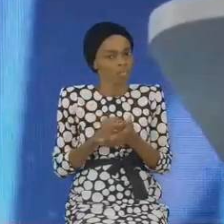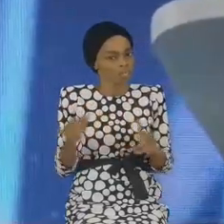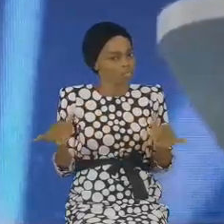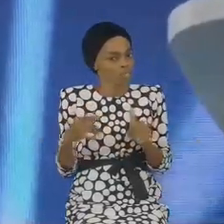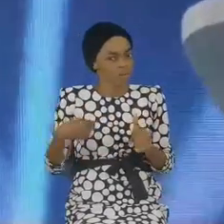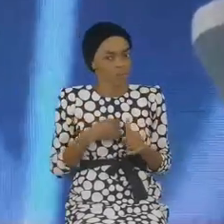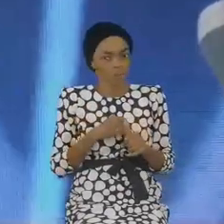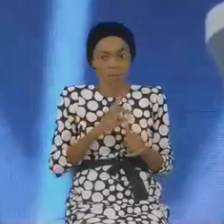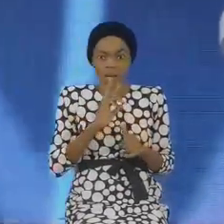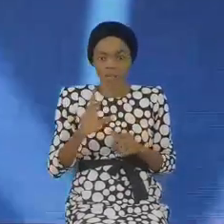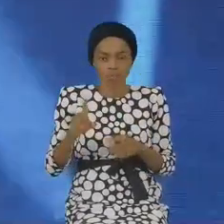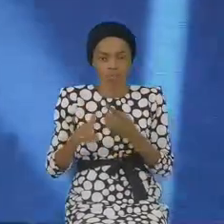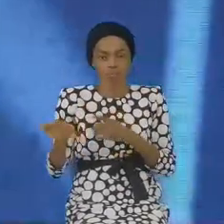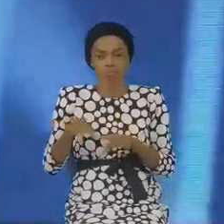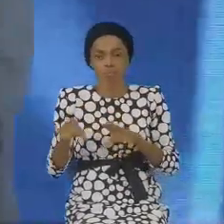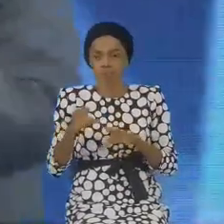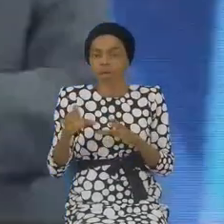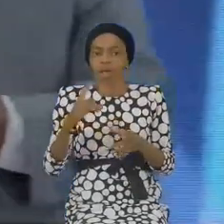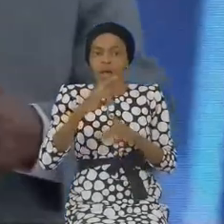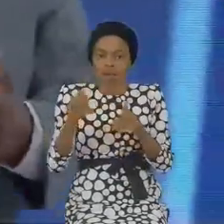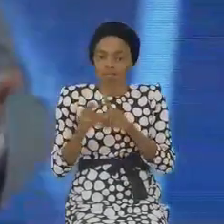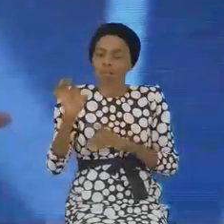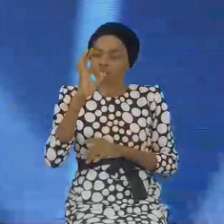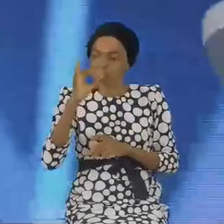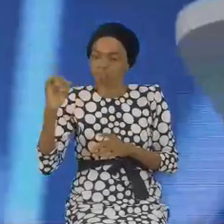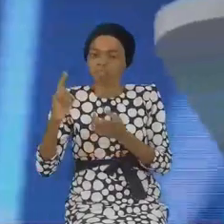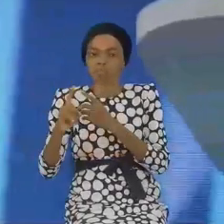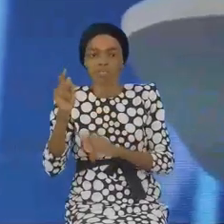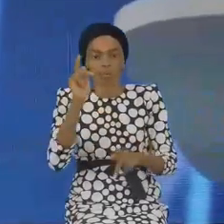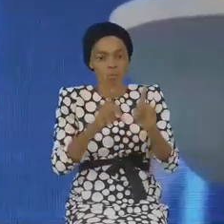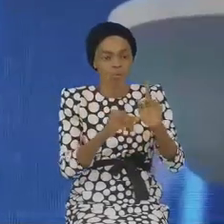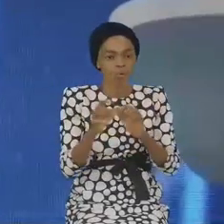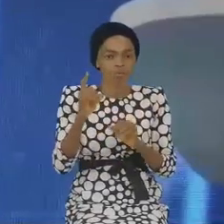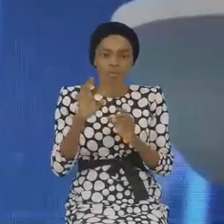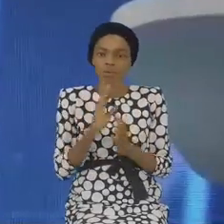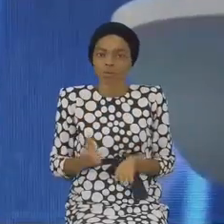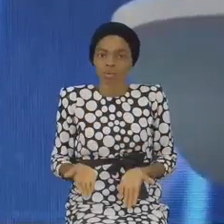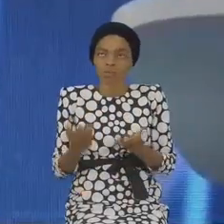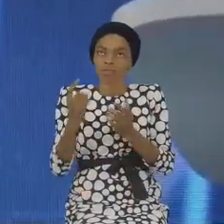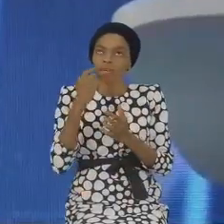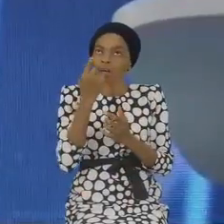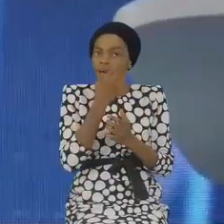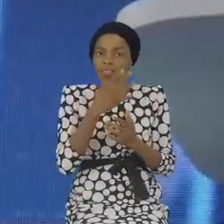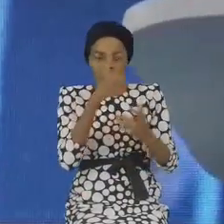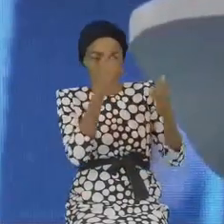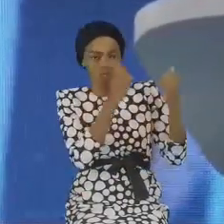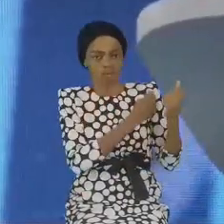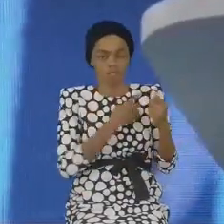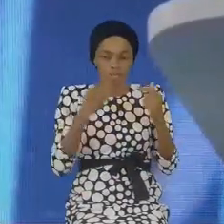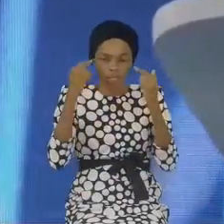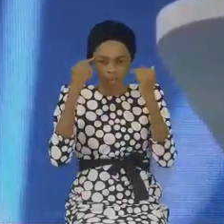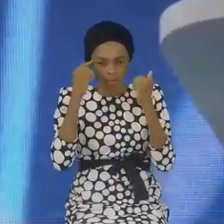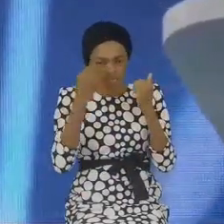Comme nous prêchons au peuple de Dieu, nous devons élever les yeux et leur foi et leur esprit et leur